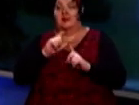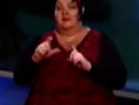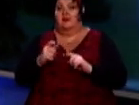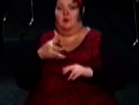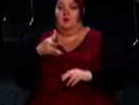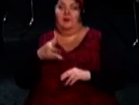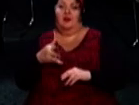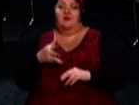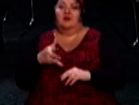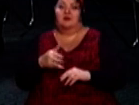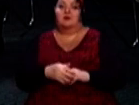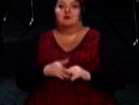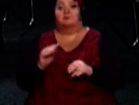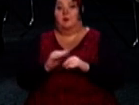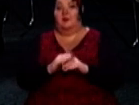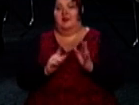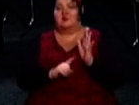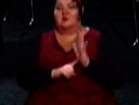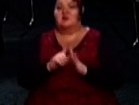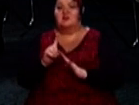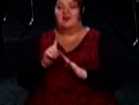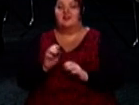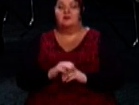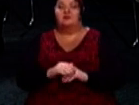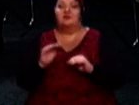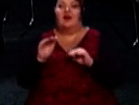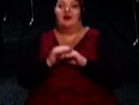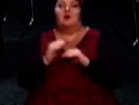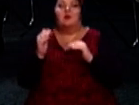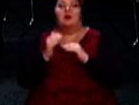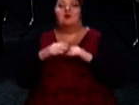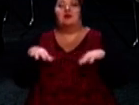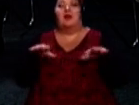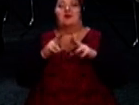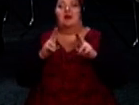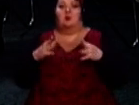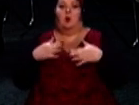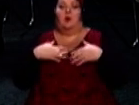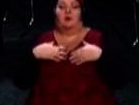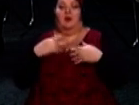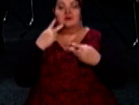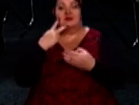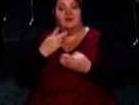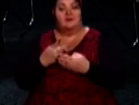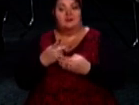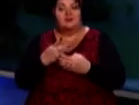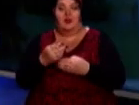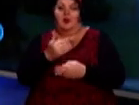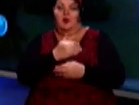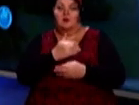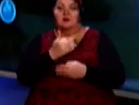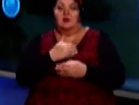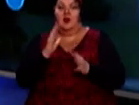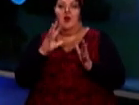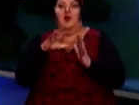хвилин. Будь ласка, починайте. Ну, доброго вечора всім, хто нас дивиться. Хотіла б